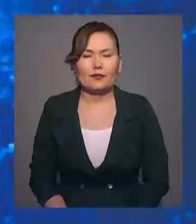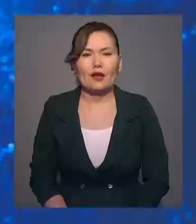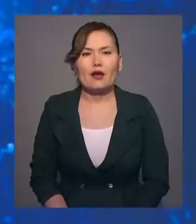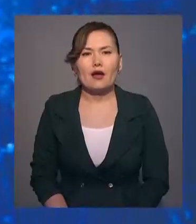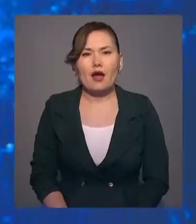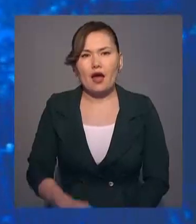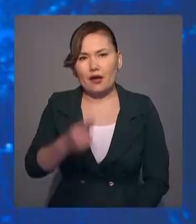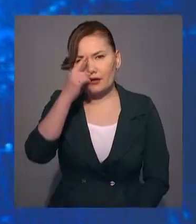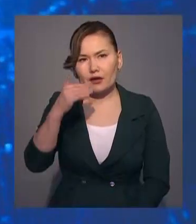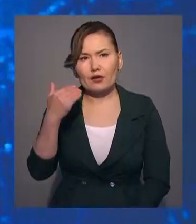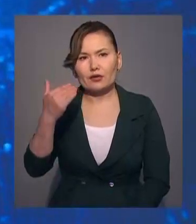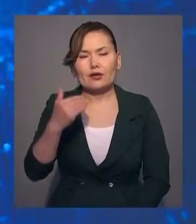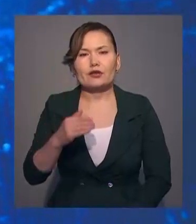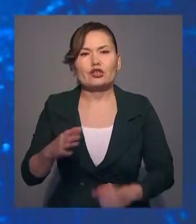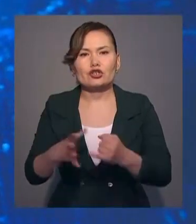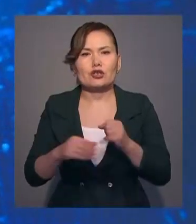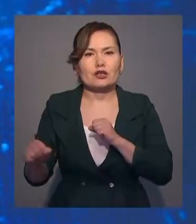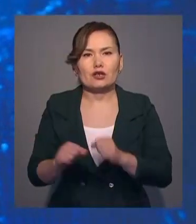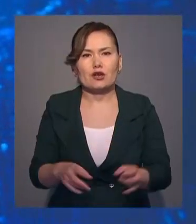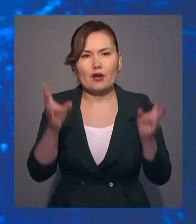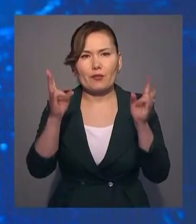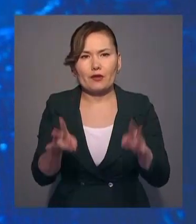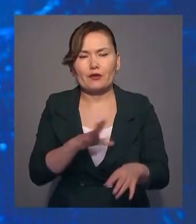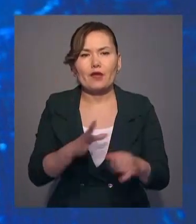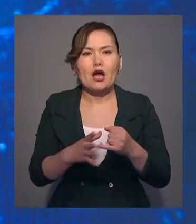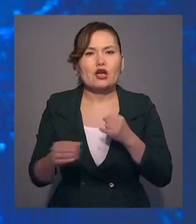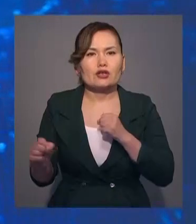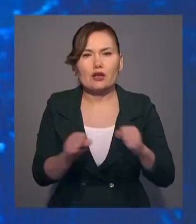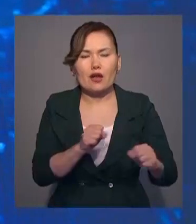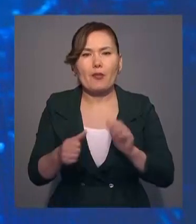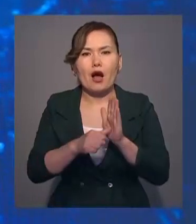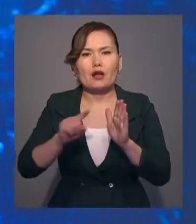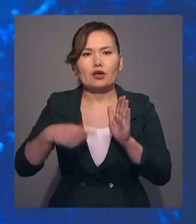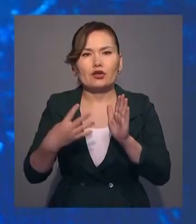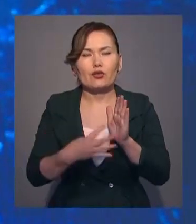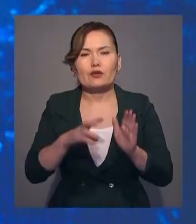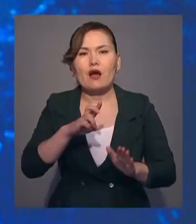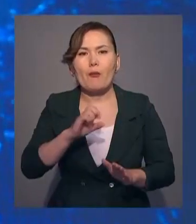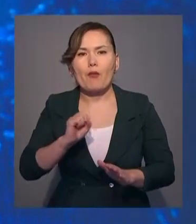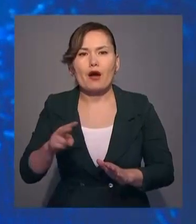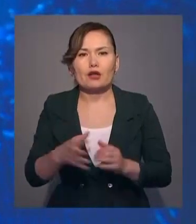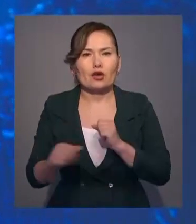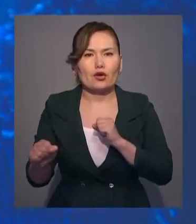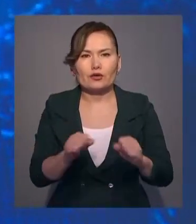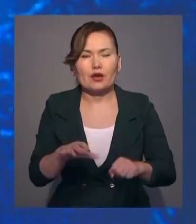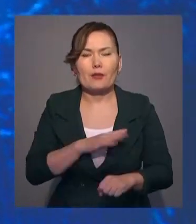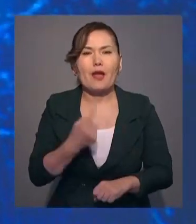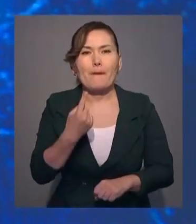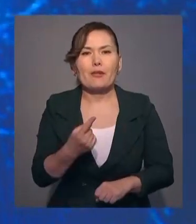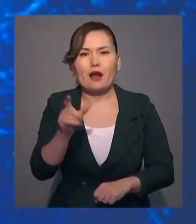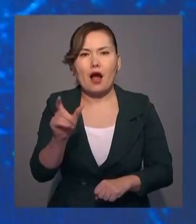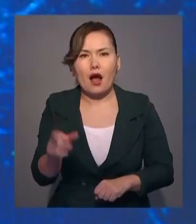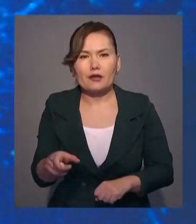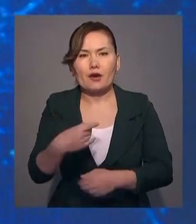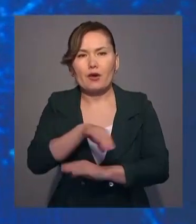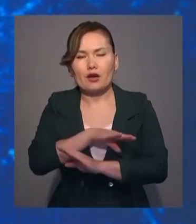Жахан жаңалықтары. Индонезияның батысында жер сілкінді. Зілзаланың қуаты 6.9 балға жеткен. Салдарынан бір адам қаза тауып,